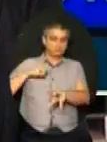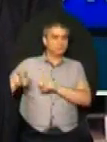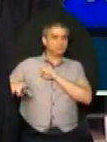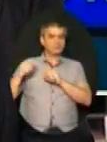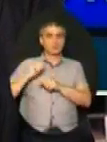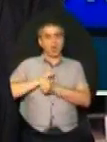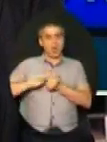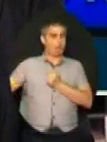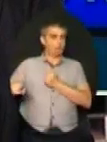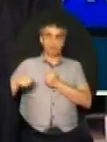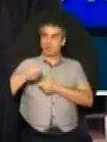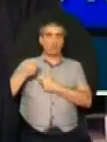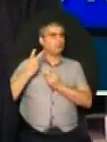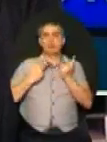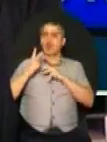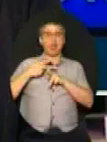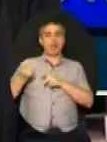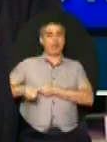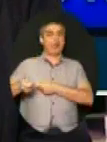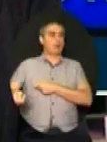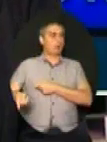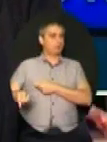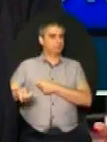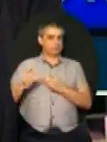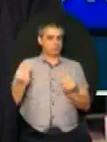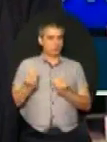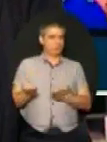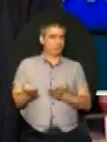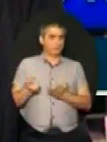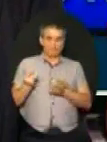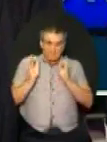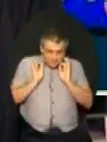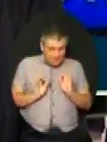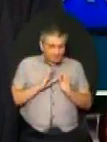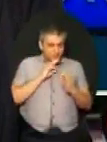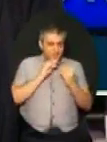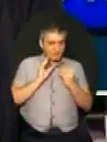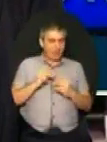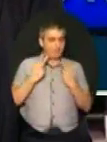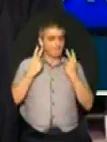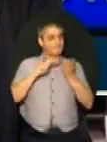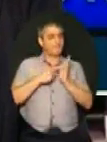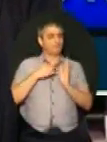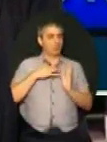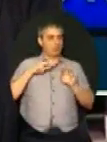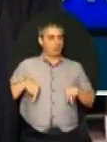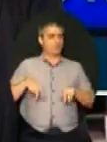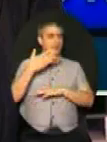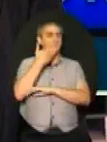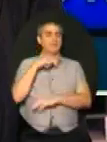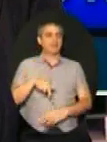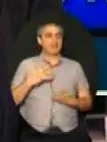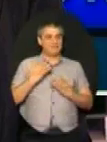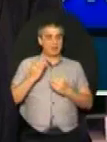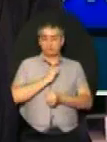את הענף הזה, שהוא ענף שהוא הרבה מעבר לרק חקלאות ומוצרים, אלא הוא ממש מדבר על המהות שלנו פה במדינת ישראל,